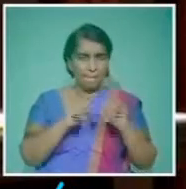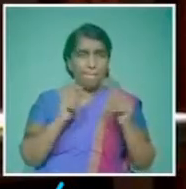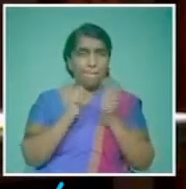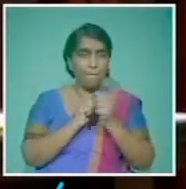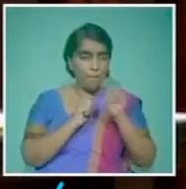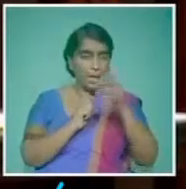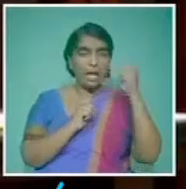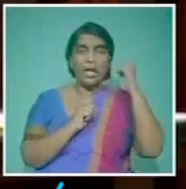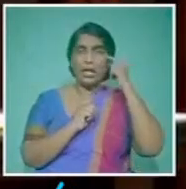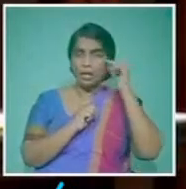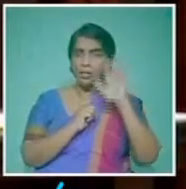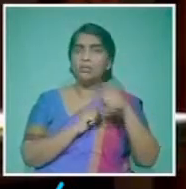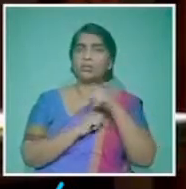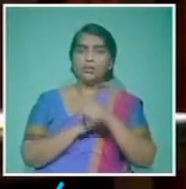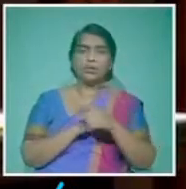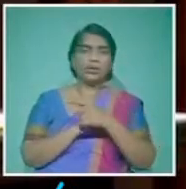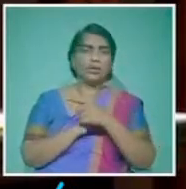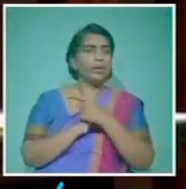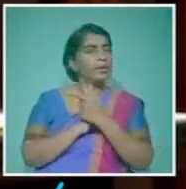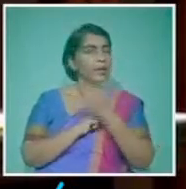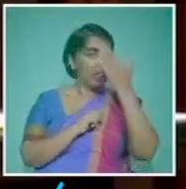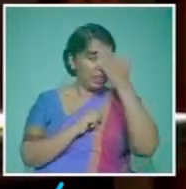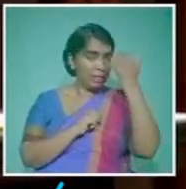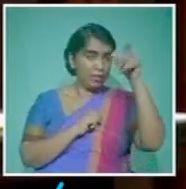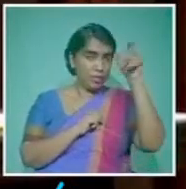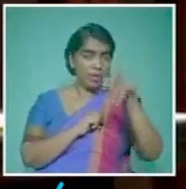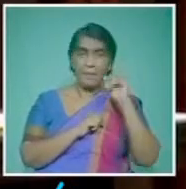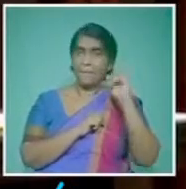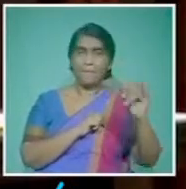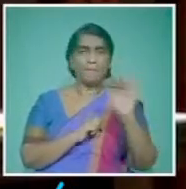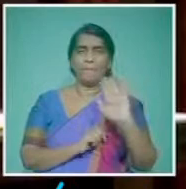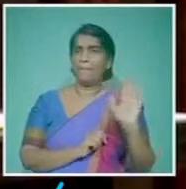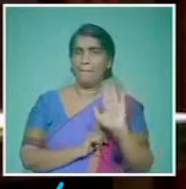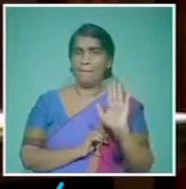තිබ්බ කියලා හිතුවනම් ඒ කියන්නේ බ්‍රිටිෂ් ඒ කියන්නේ දෙමළ මිනිස්සුන්ගේ වැරද්දක් නෙවෙයි